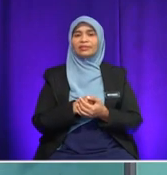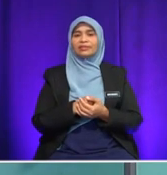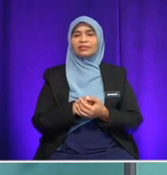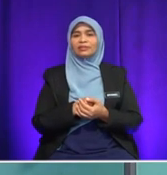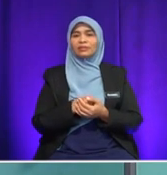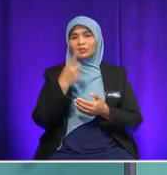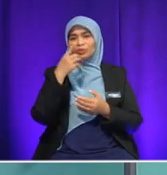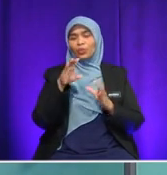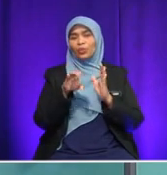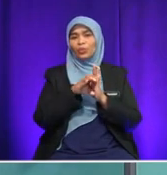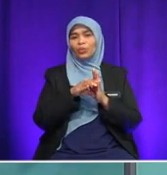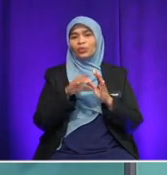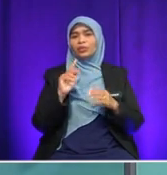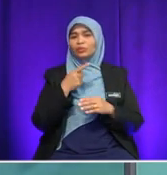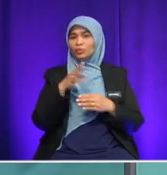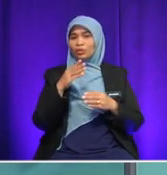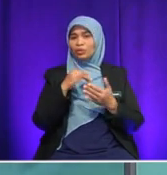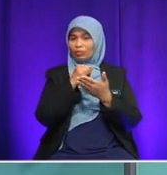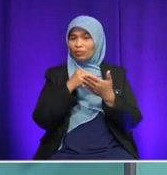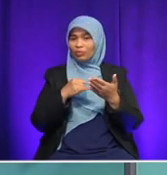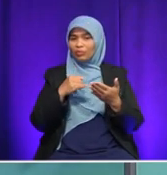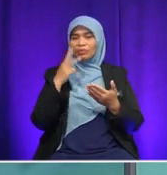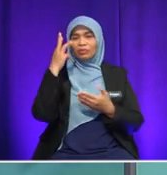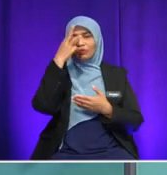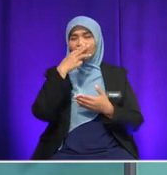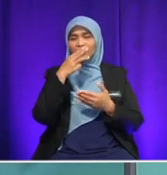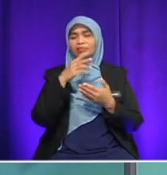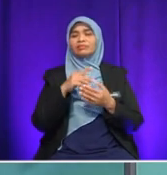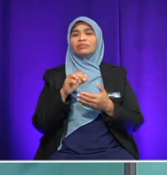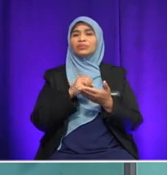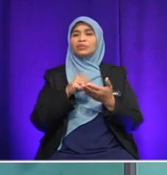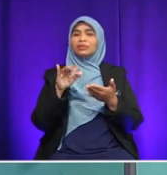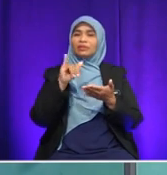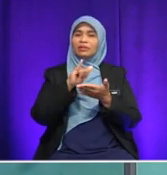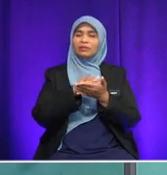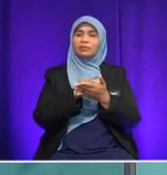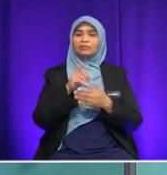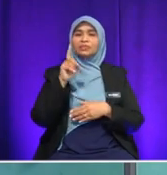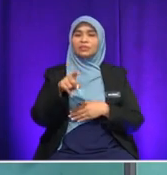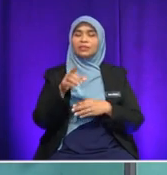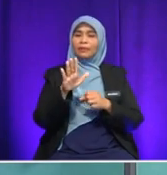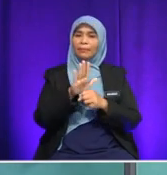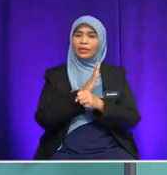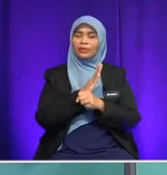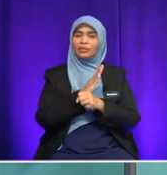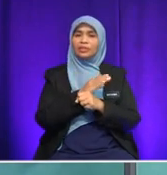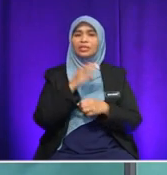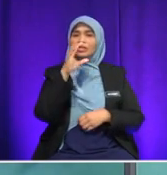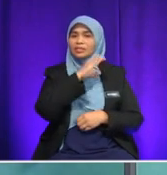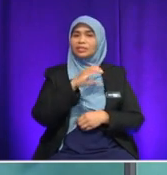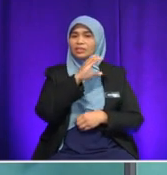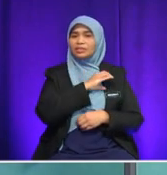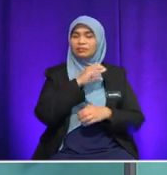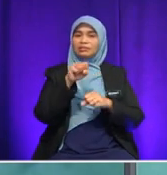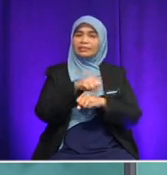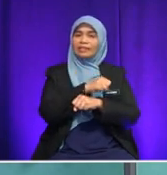buat pelukisan wajah tu, kita pun karya puisi kita tu mestilah ada memenuhi dengan ciri-ciri